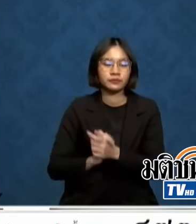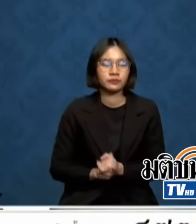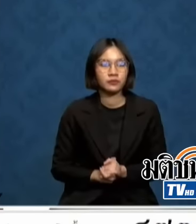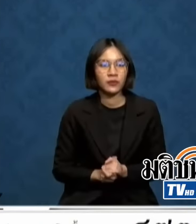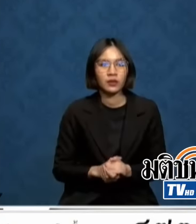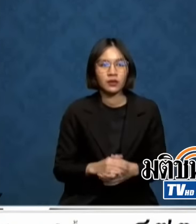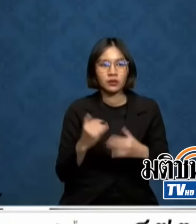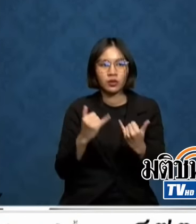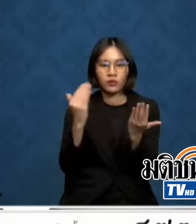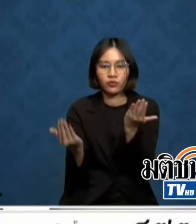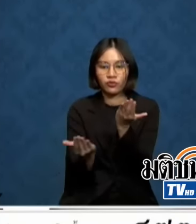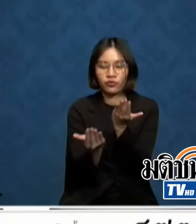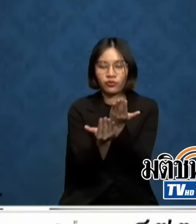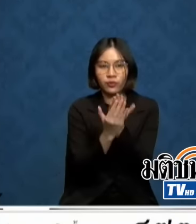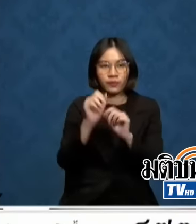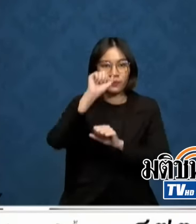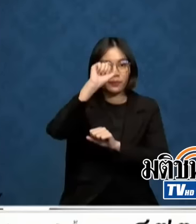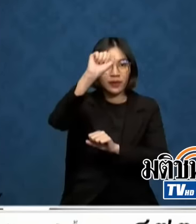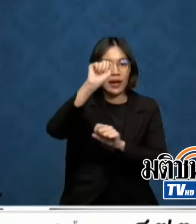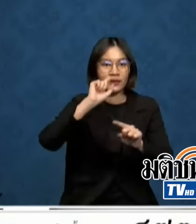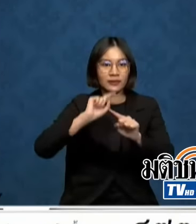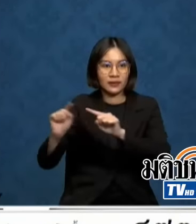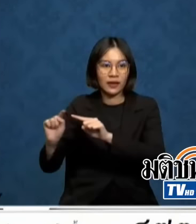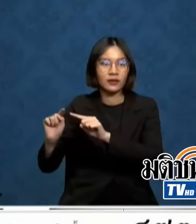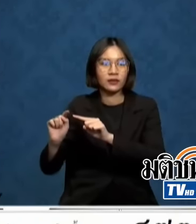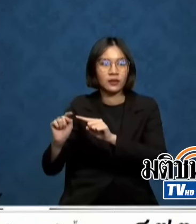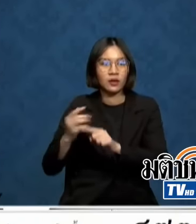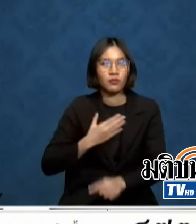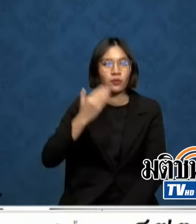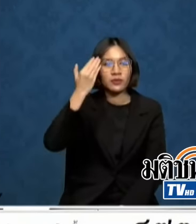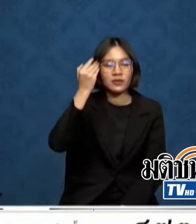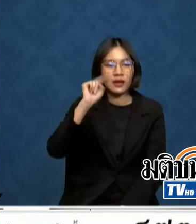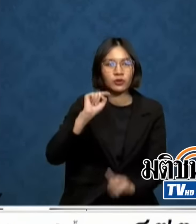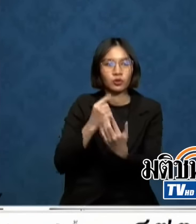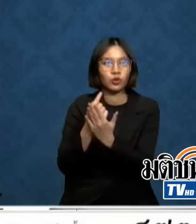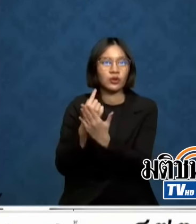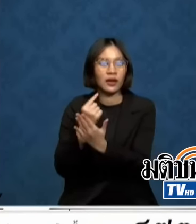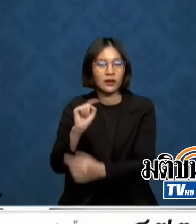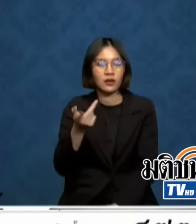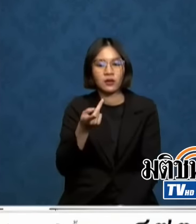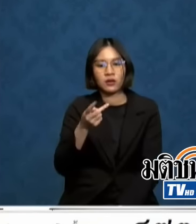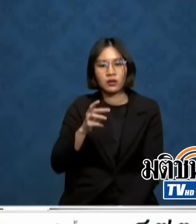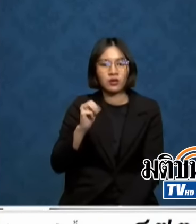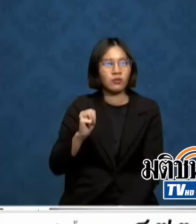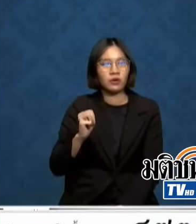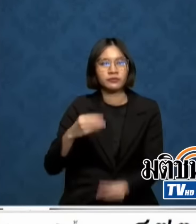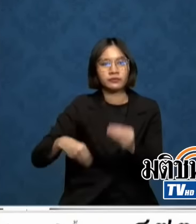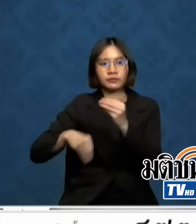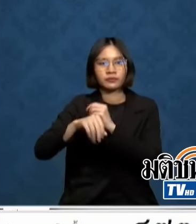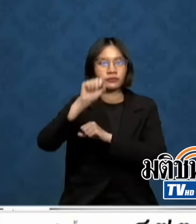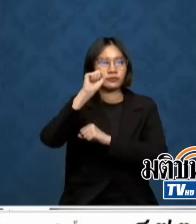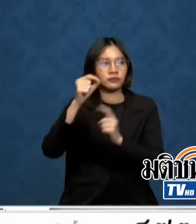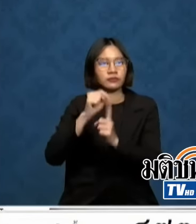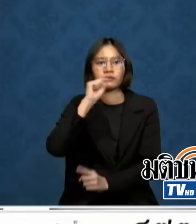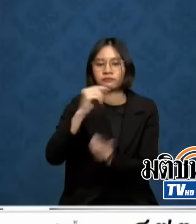แลพอรวบรวมทุกประกาศคำสั่งคสชที่หน่วยงานตอบกลับมาแล้วผมก็ทราบจากทางตัวแทนกฤษฎีกาว่าทางครมนั้นก็ไม่ได้เพิ่มประกาศคำ